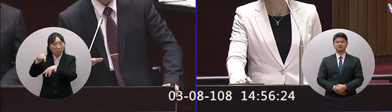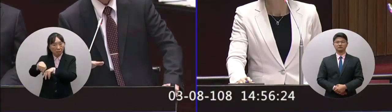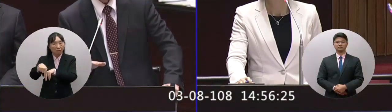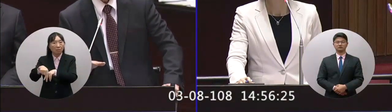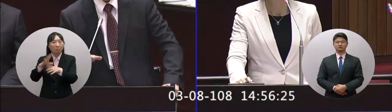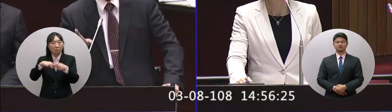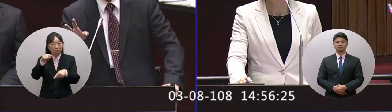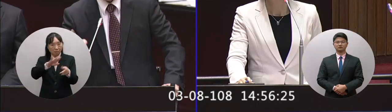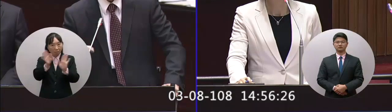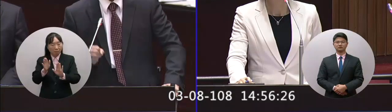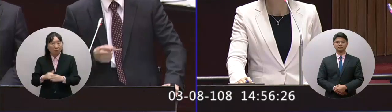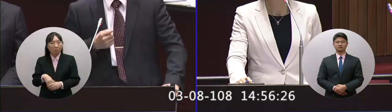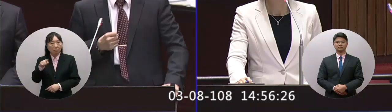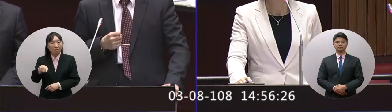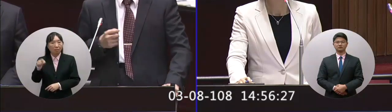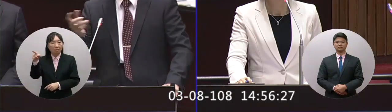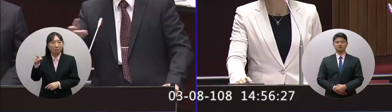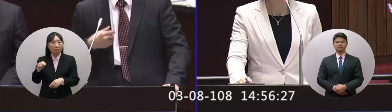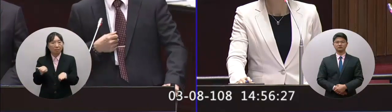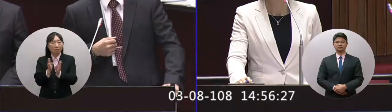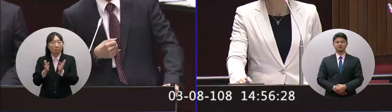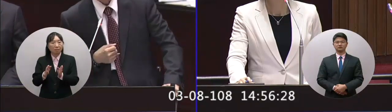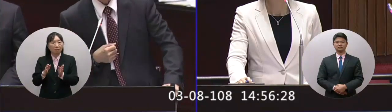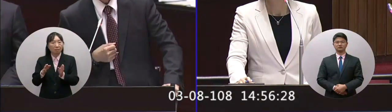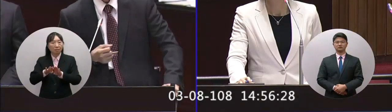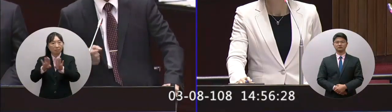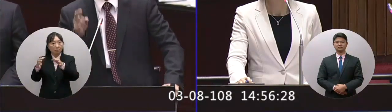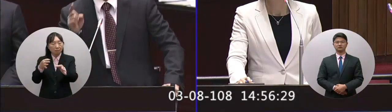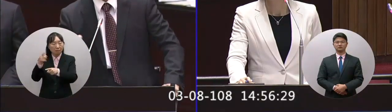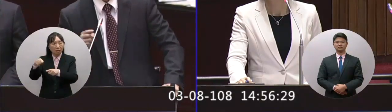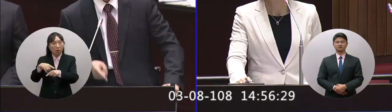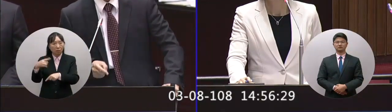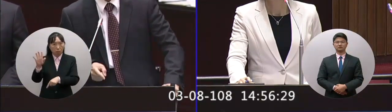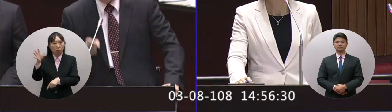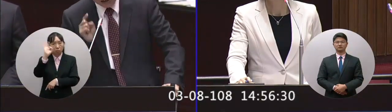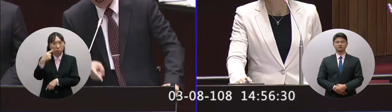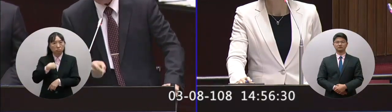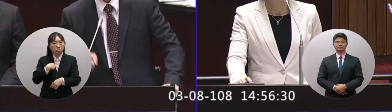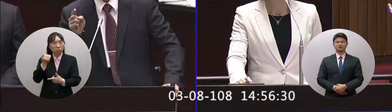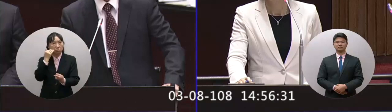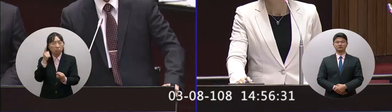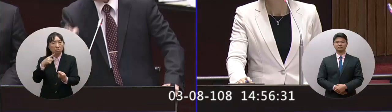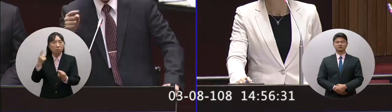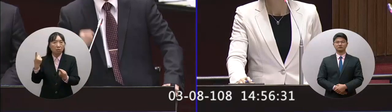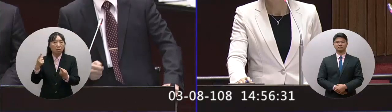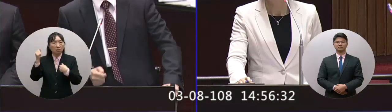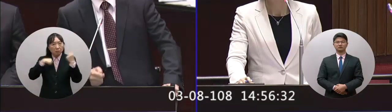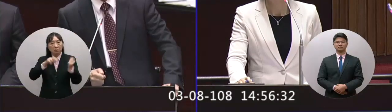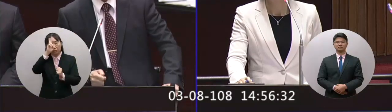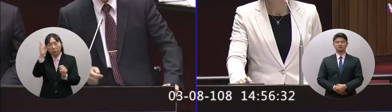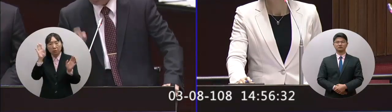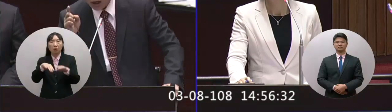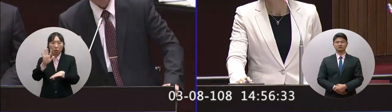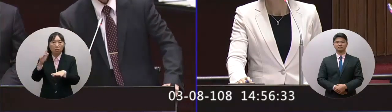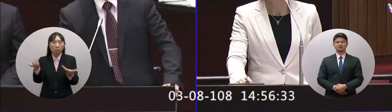讲伫这個情形之下，开发商就长英国开发商嘛来找我，我讲你任何啥问题，你一早时啊找我，暗时中昼时找我